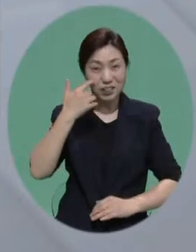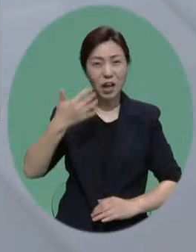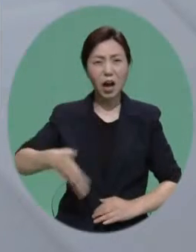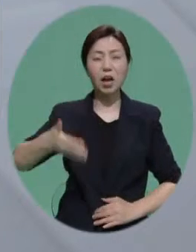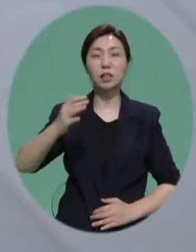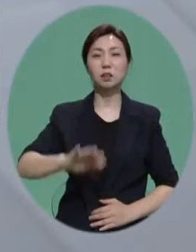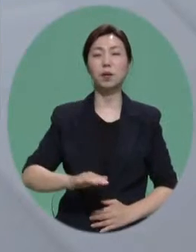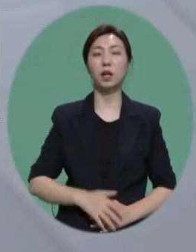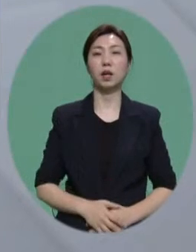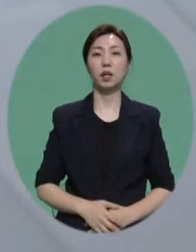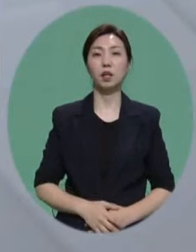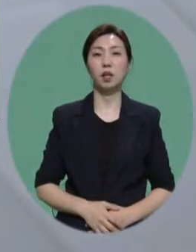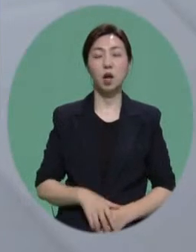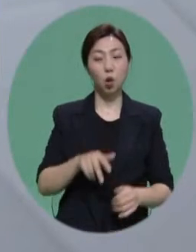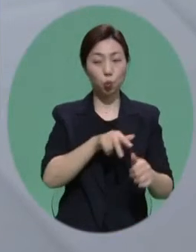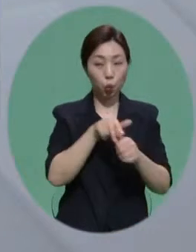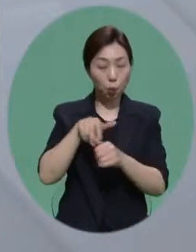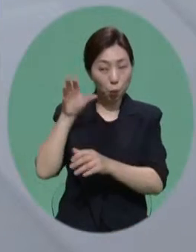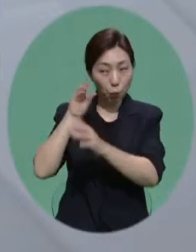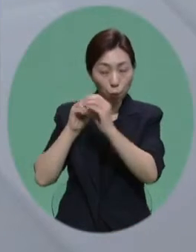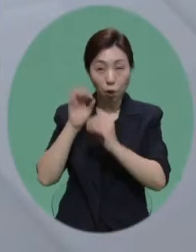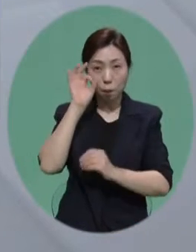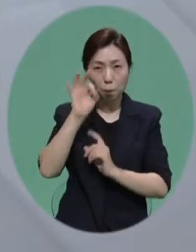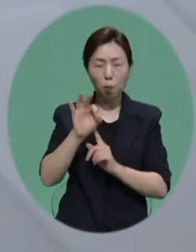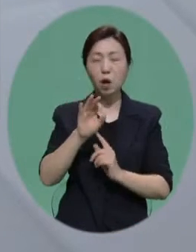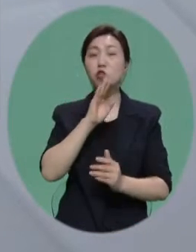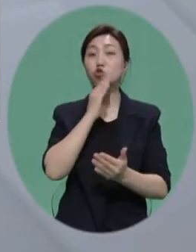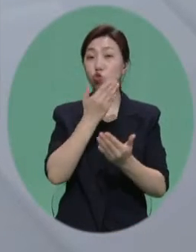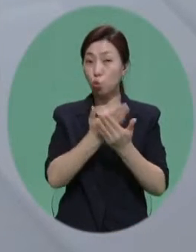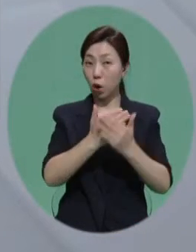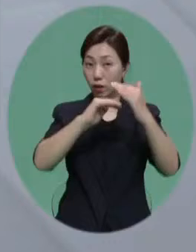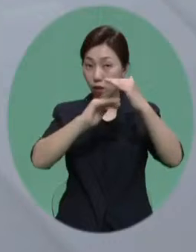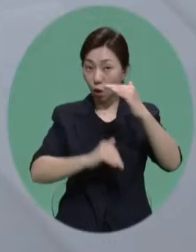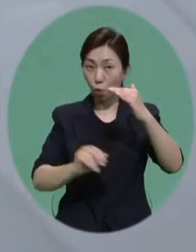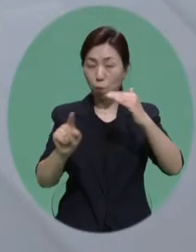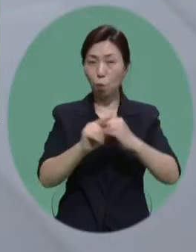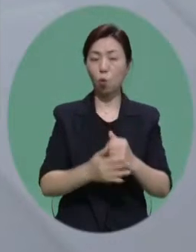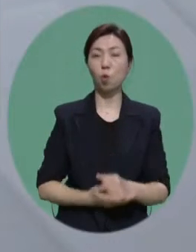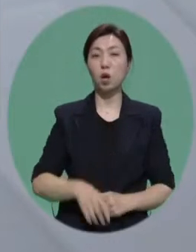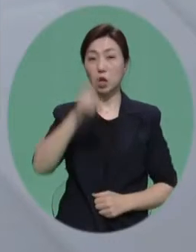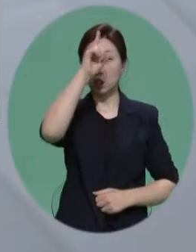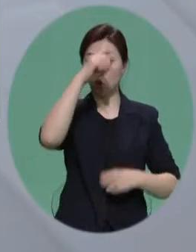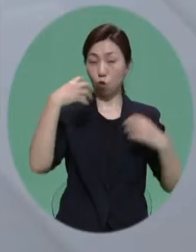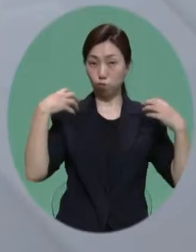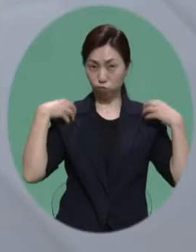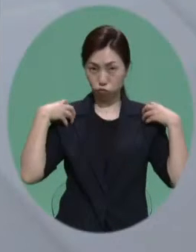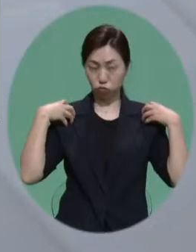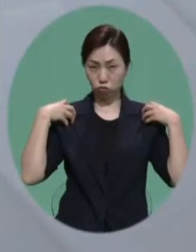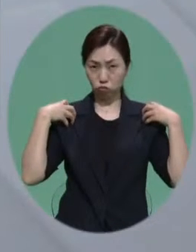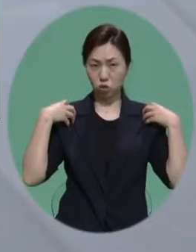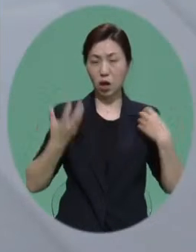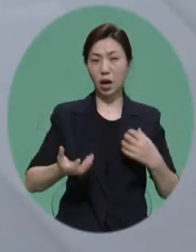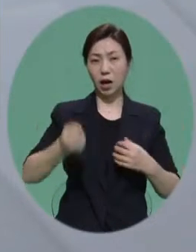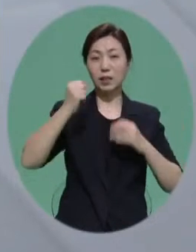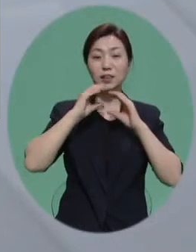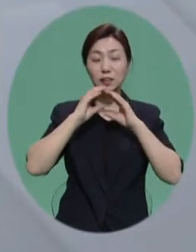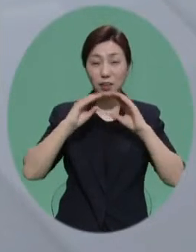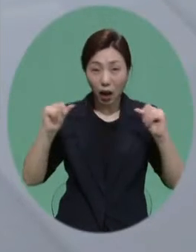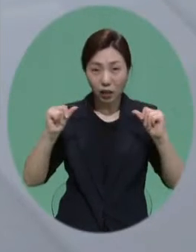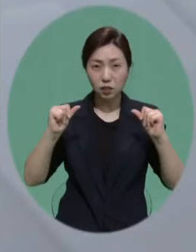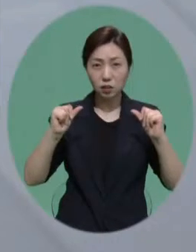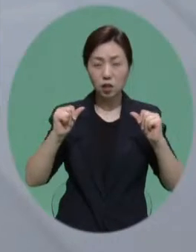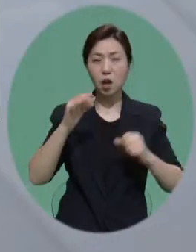알아보니까 몇 가지 중요한 요소들이 있습니다 우선은 국뽕 유제를 찌를 앱 100 100 년이상